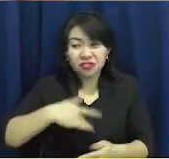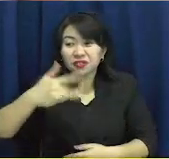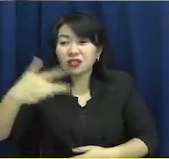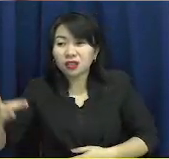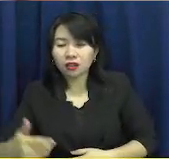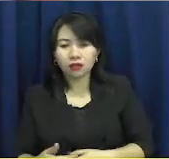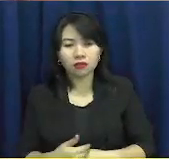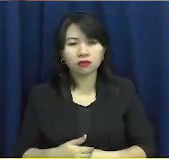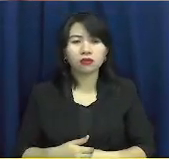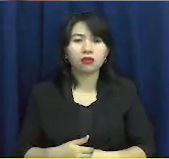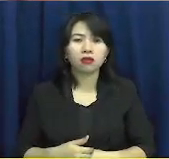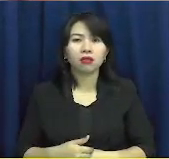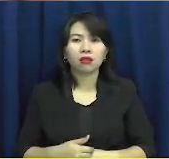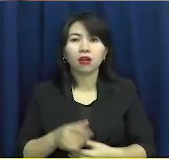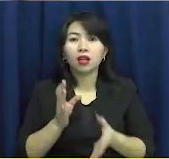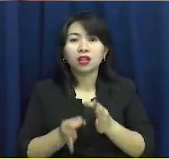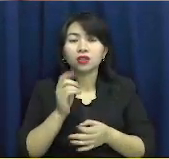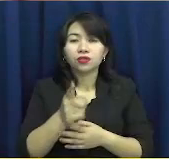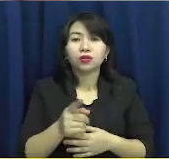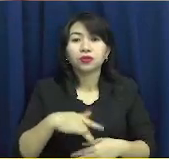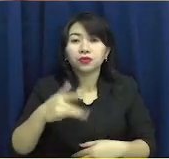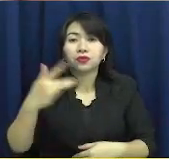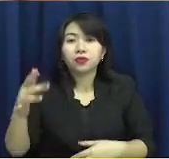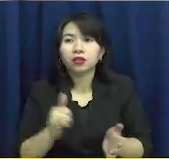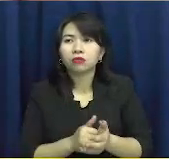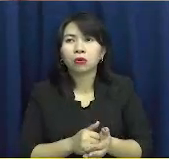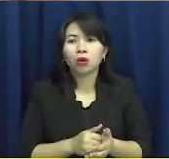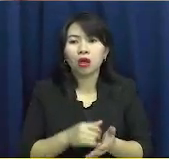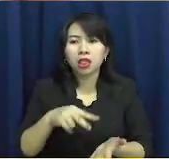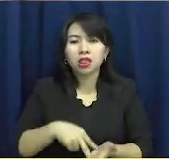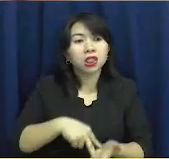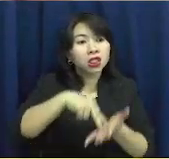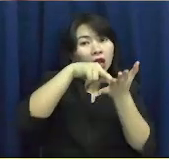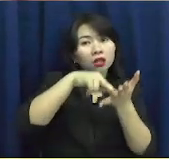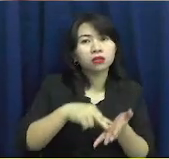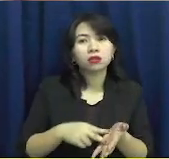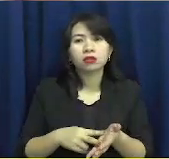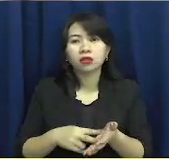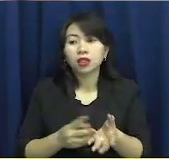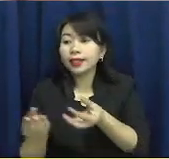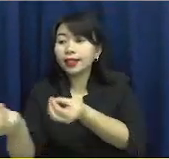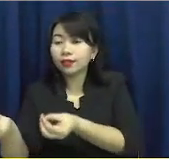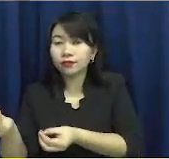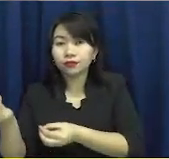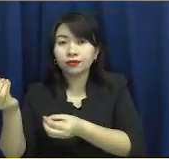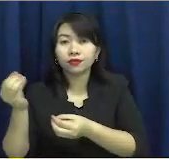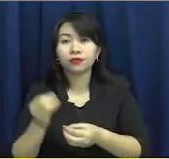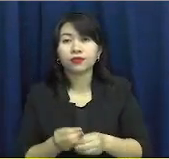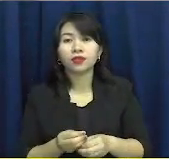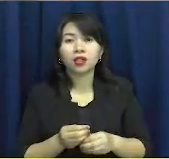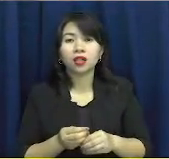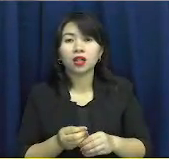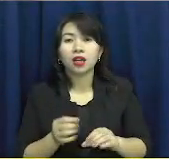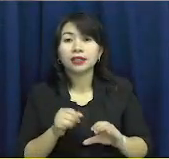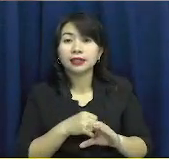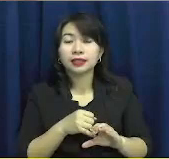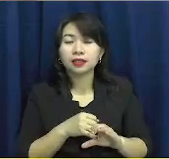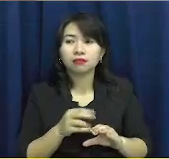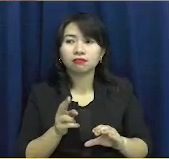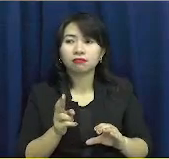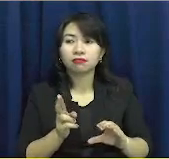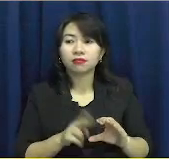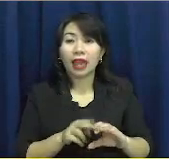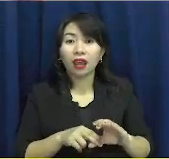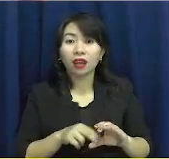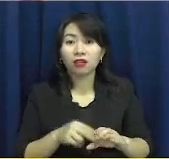mga pinatayo ng usher para lang i-give up yung upuan, talaga super proud yan eh. Diba? Pero ang tanong, anong bahagi mo doon? Yeah.